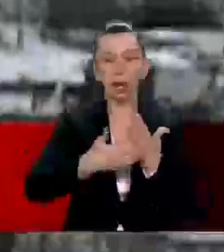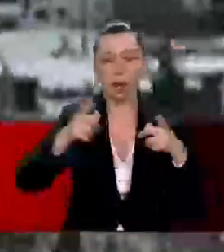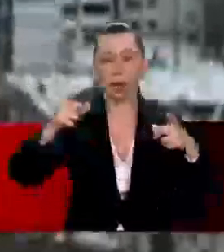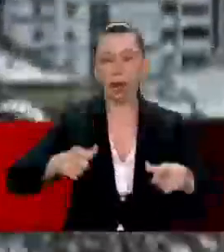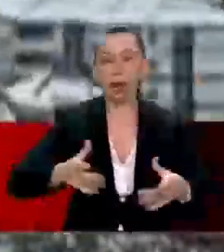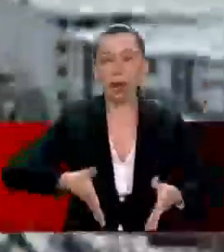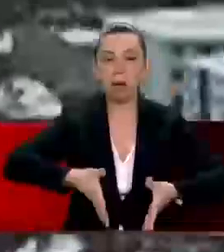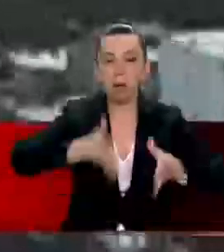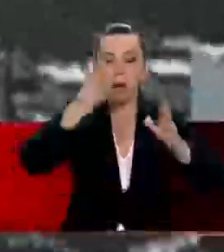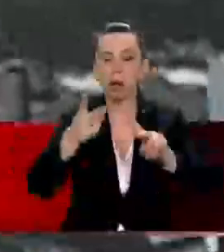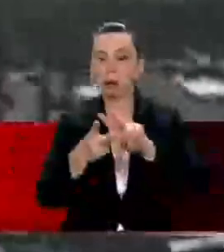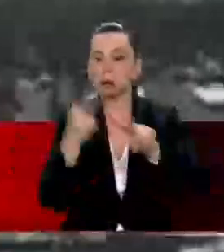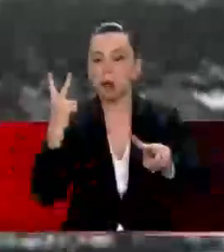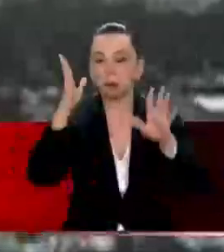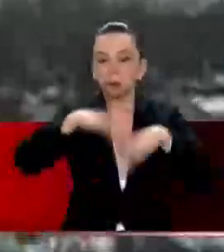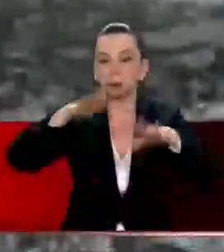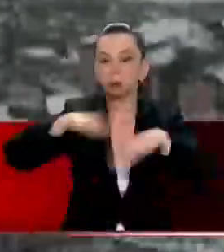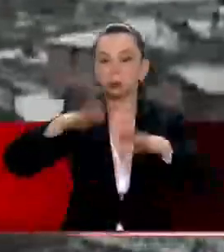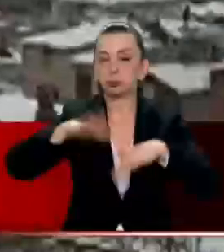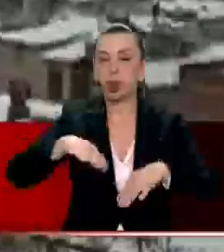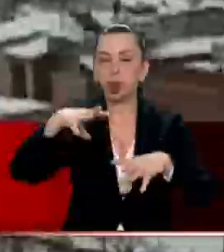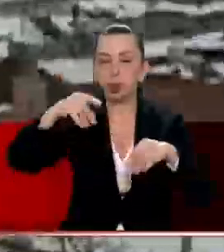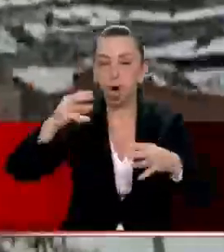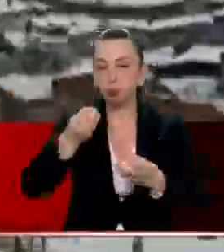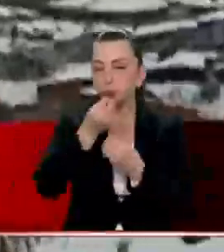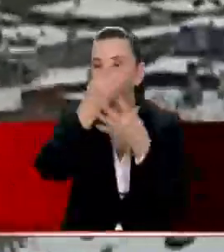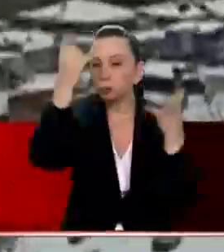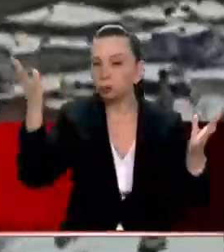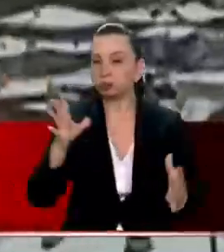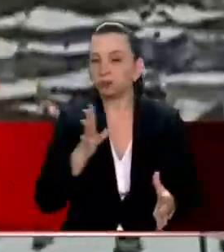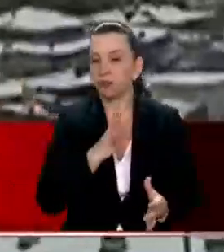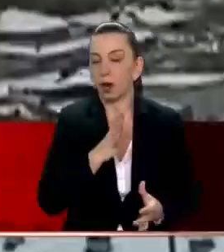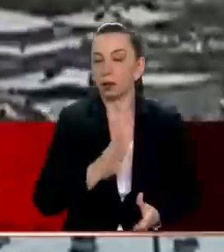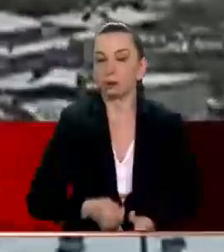Binalar peş peşe yıkılırken toz bulutlar yükseldi, acının merkezini işte böyle kapladı.